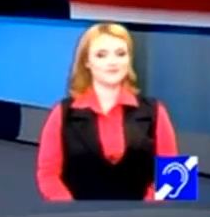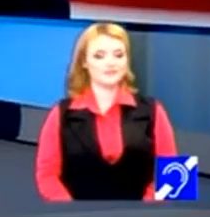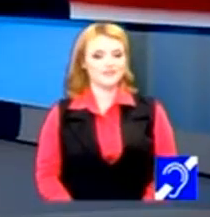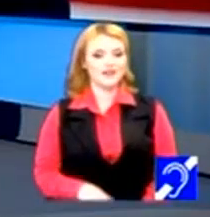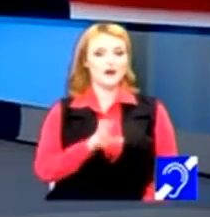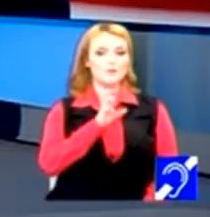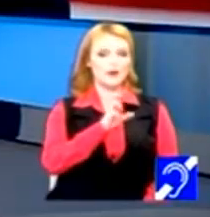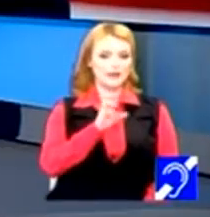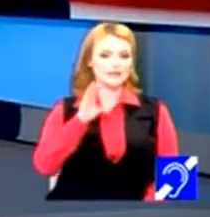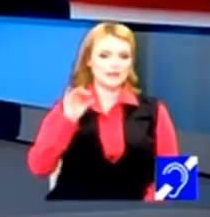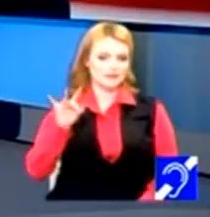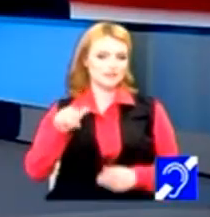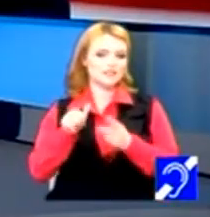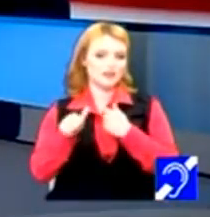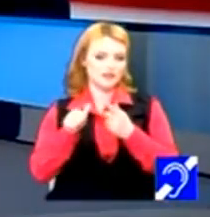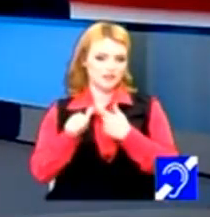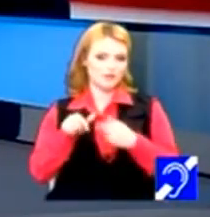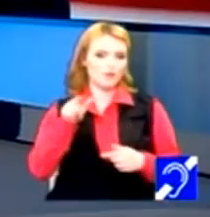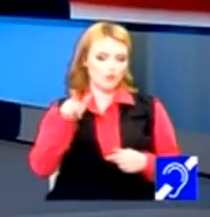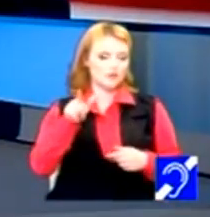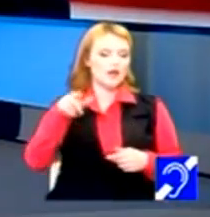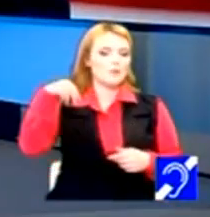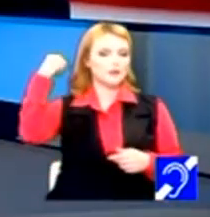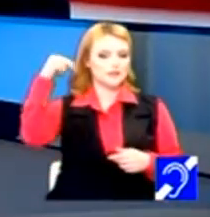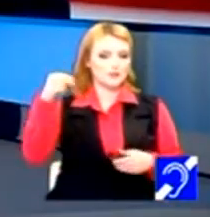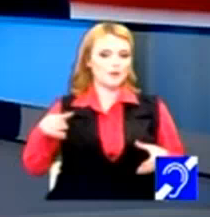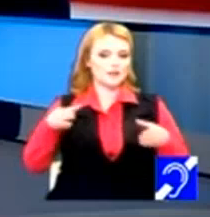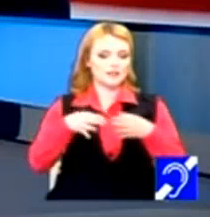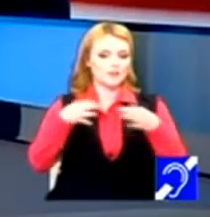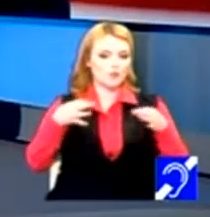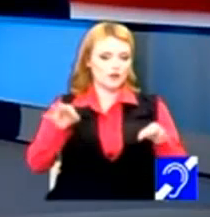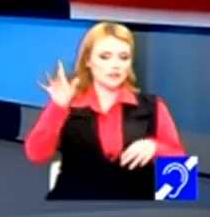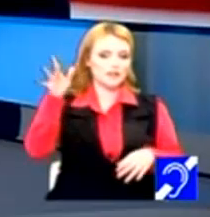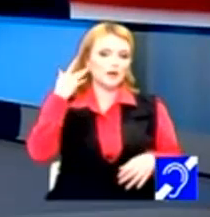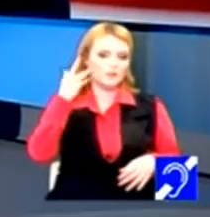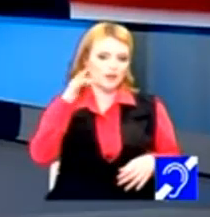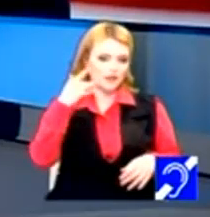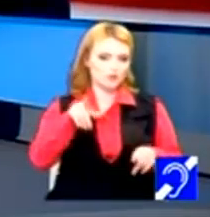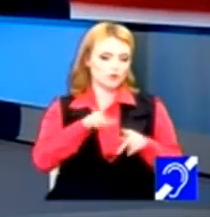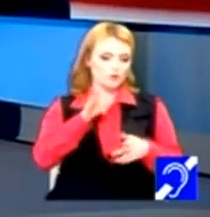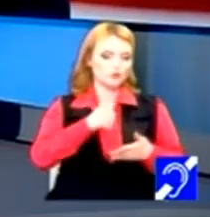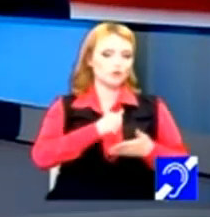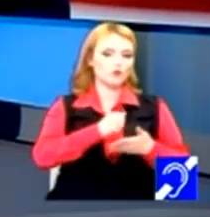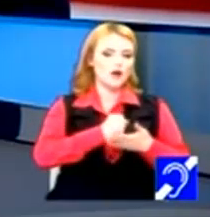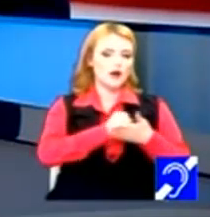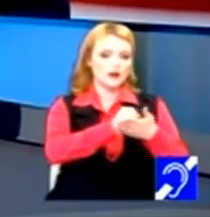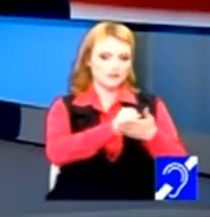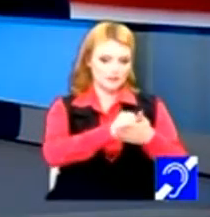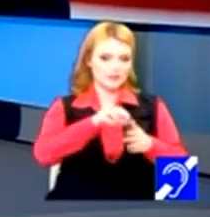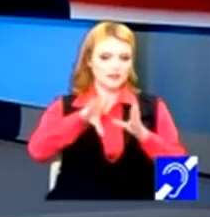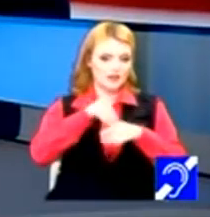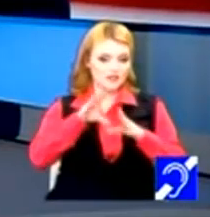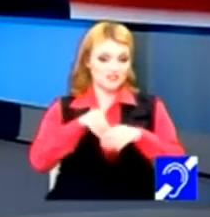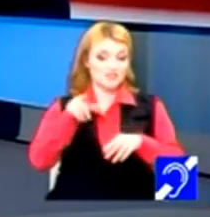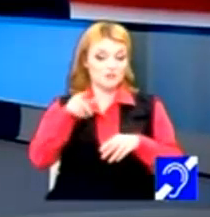Bernie Sanders, favorit la nominalizarea Partidului Democrat în cursa prezidențială din Statele Unite, a fost victima unei